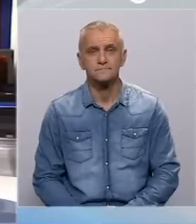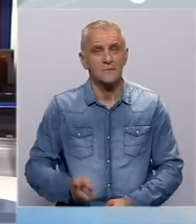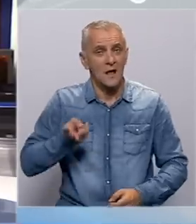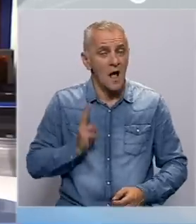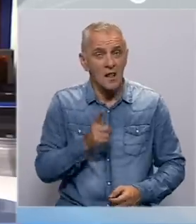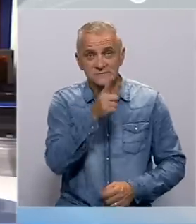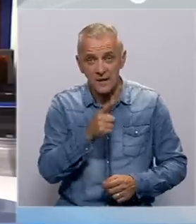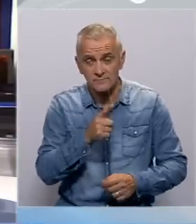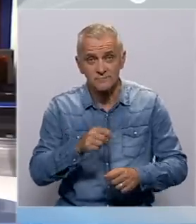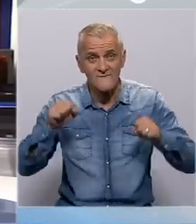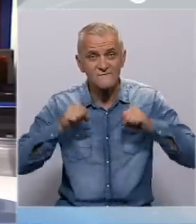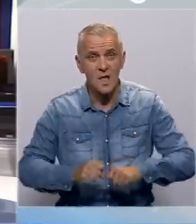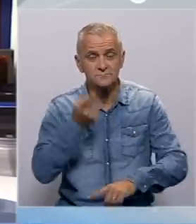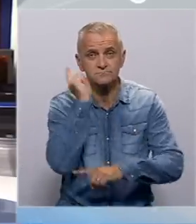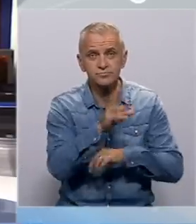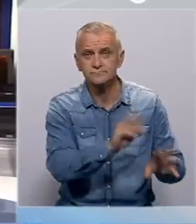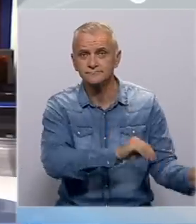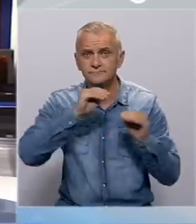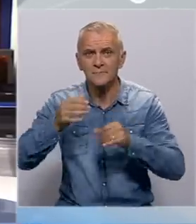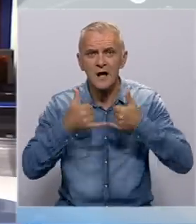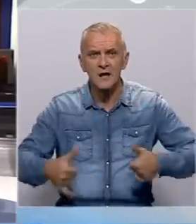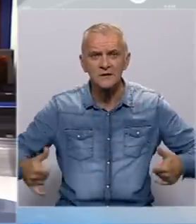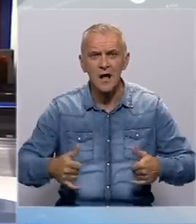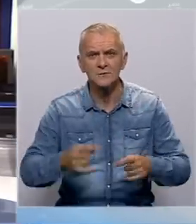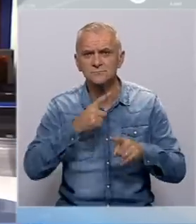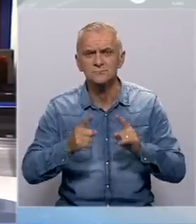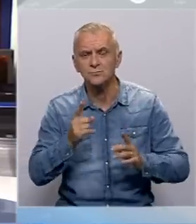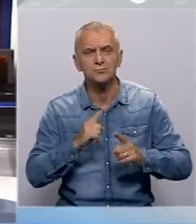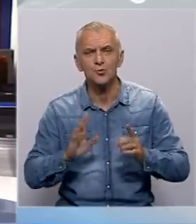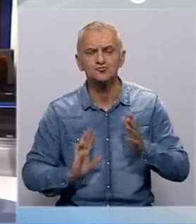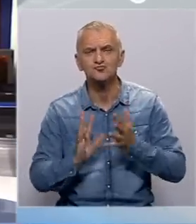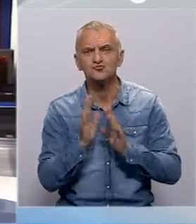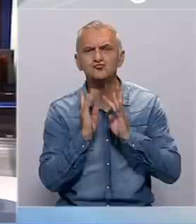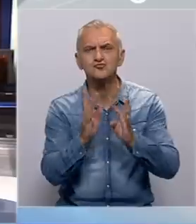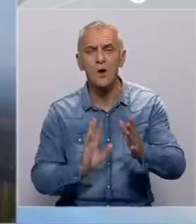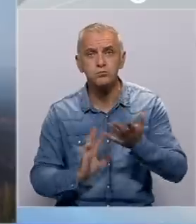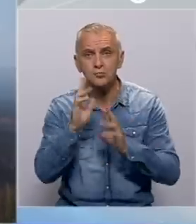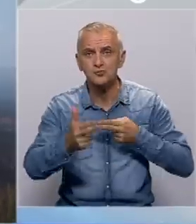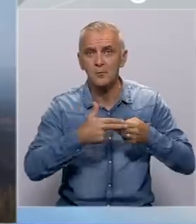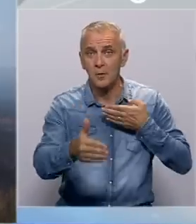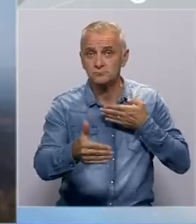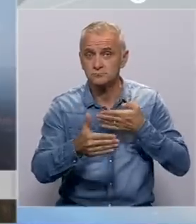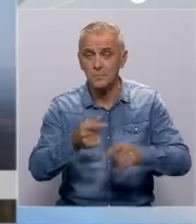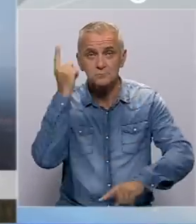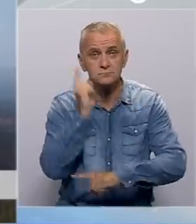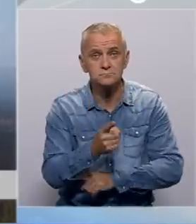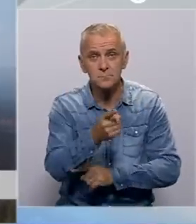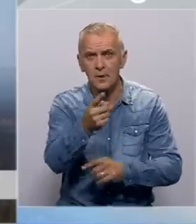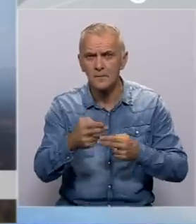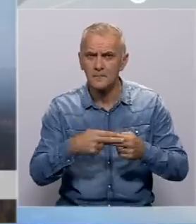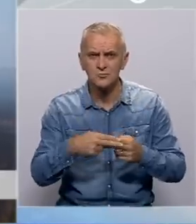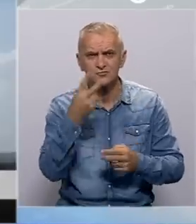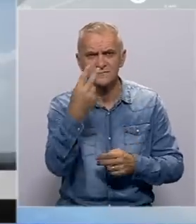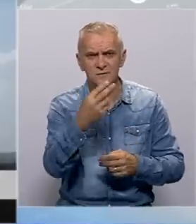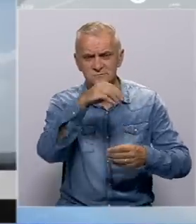Kanadske vlasti naredile su evakuacije grada na sjeverozapadu jer se šumski požar približava. Naredba se odnosi na približno 20